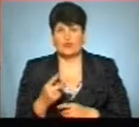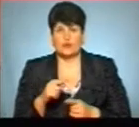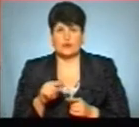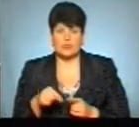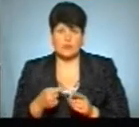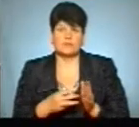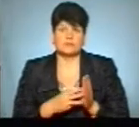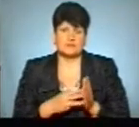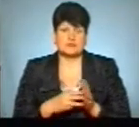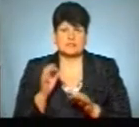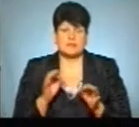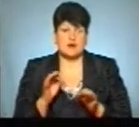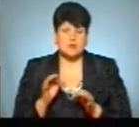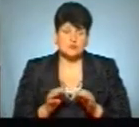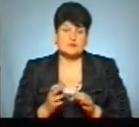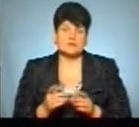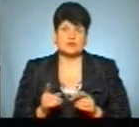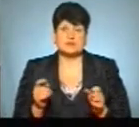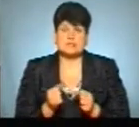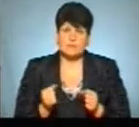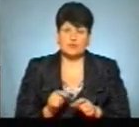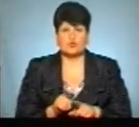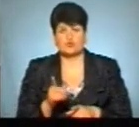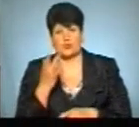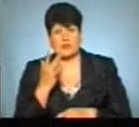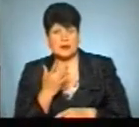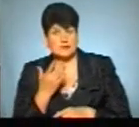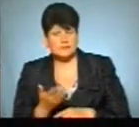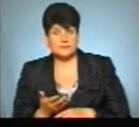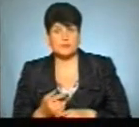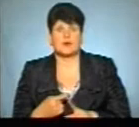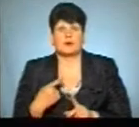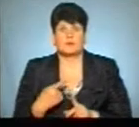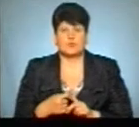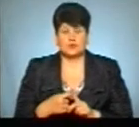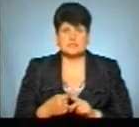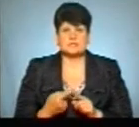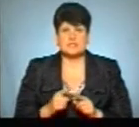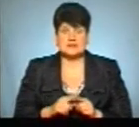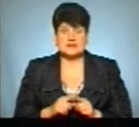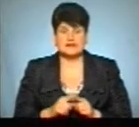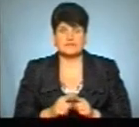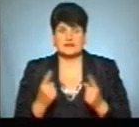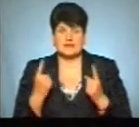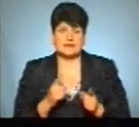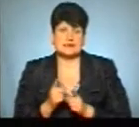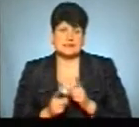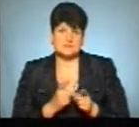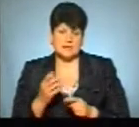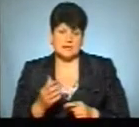за Цельсієм, що зимові, що літні температури, плюс такі дуже різкі зміни кліматичних